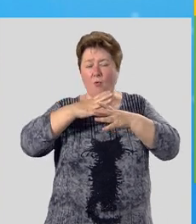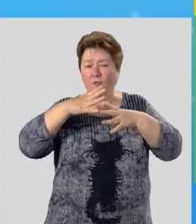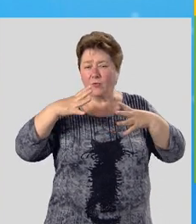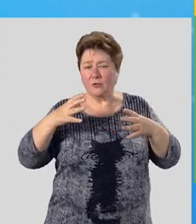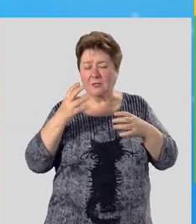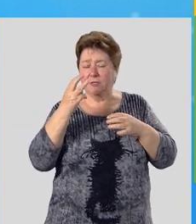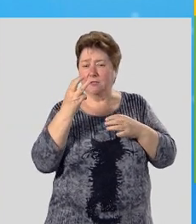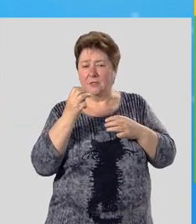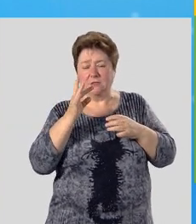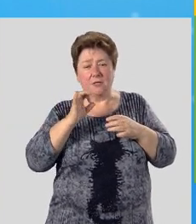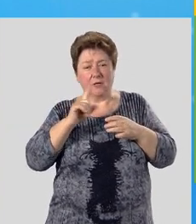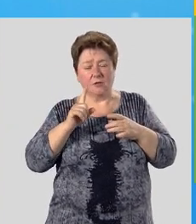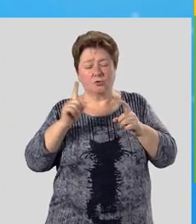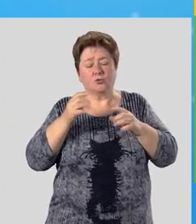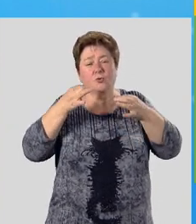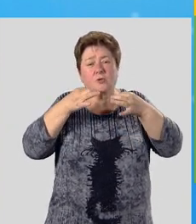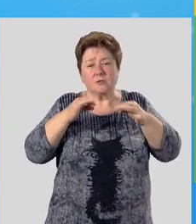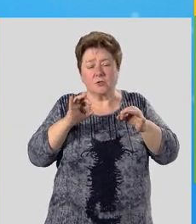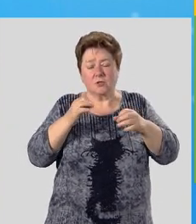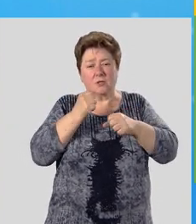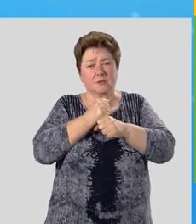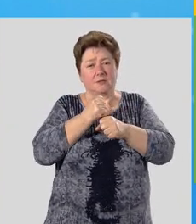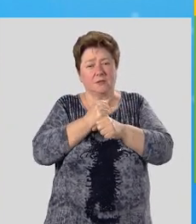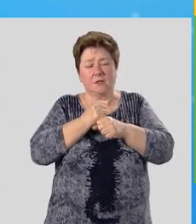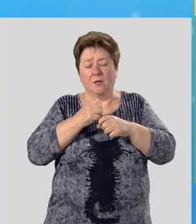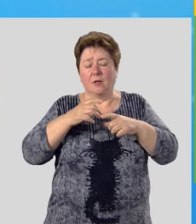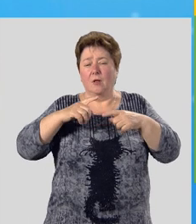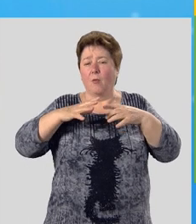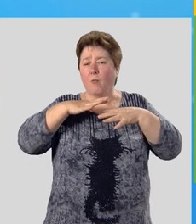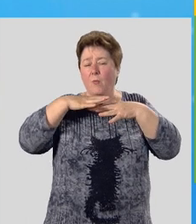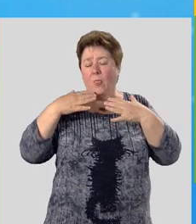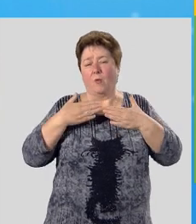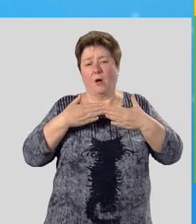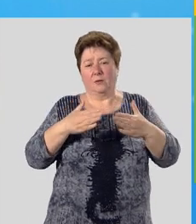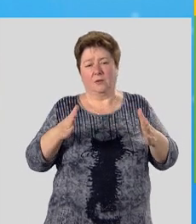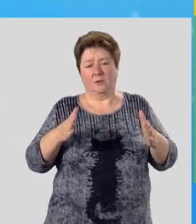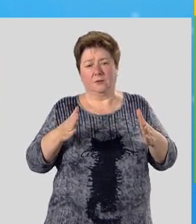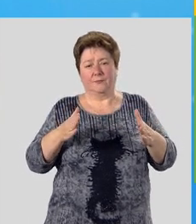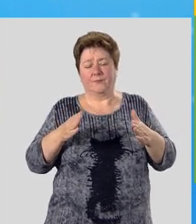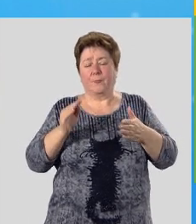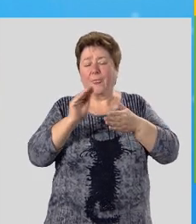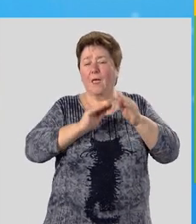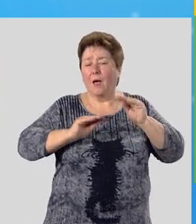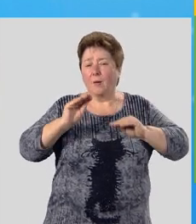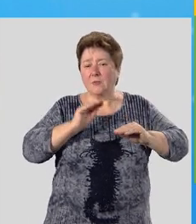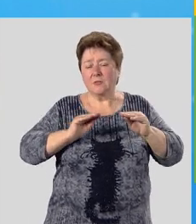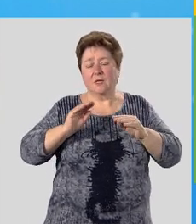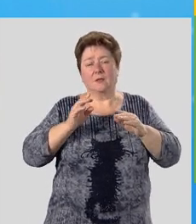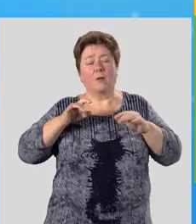в 300 раз, что позволило сделать ряд больших открытий. Описать